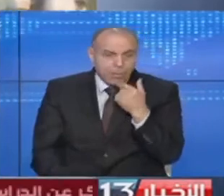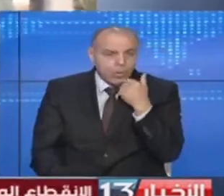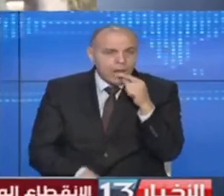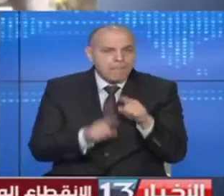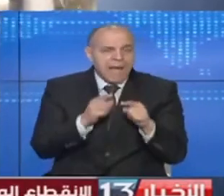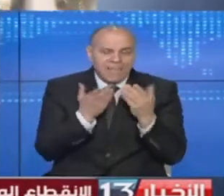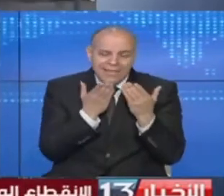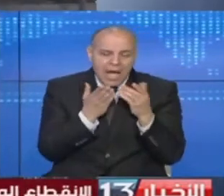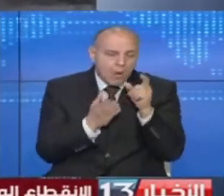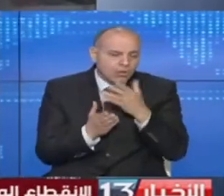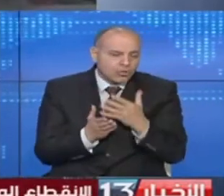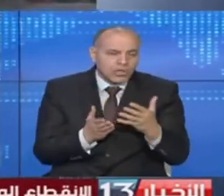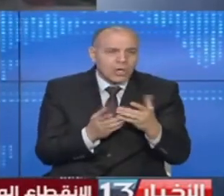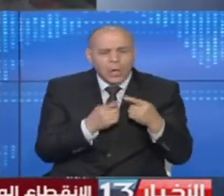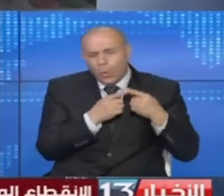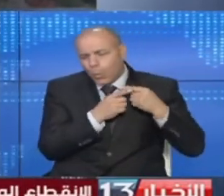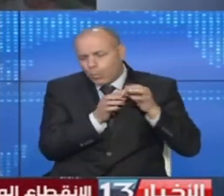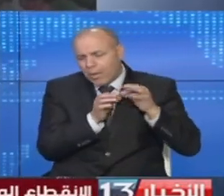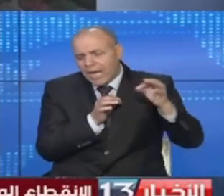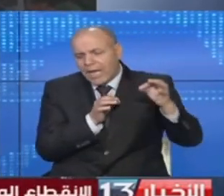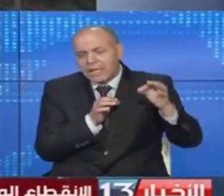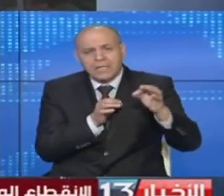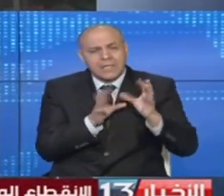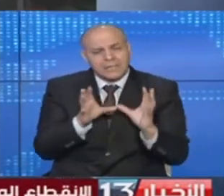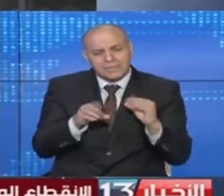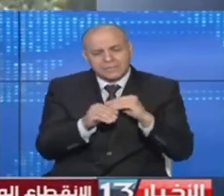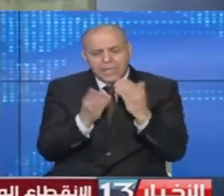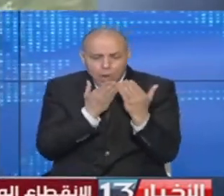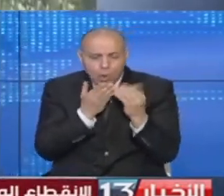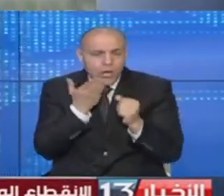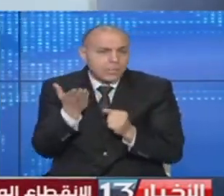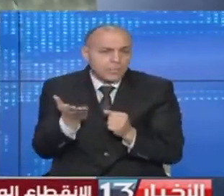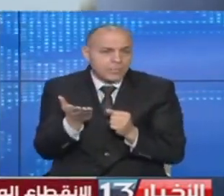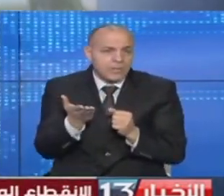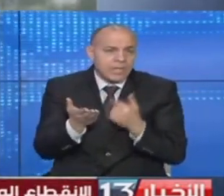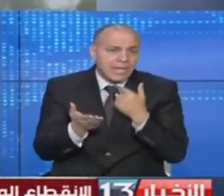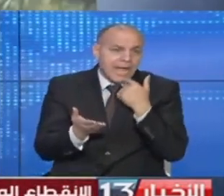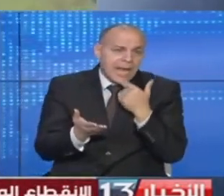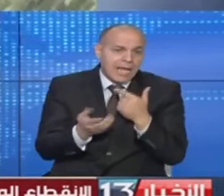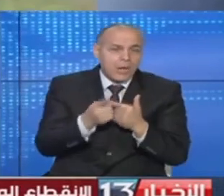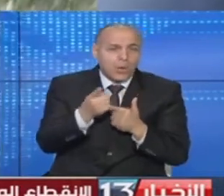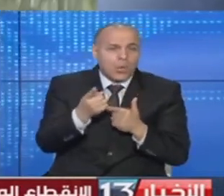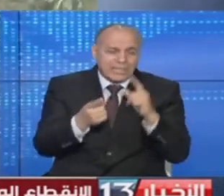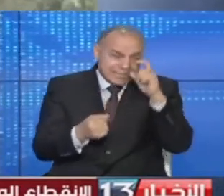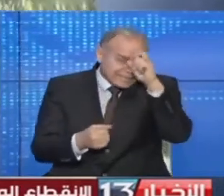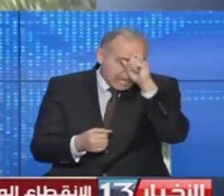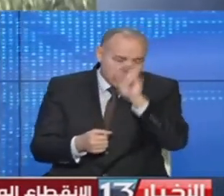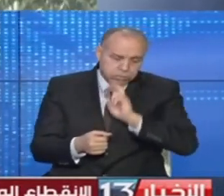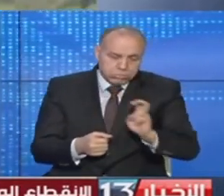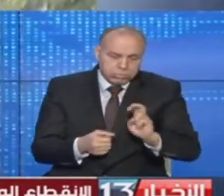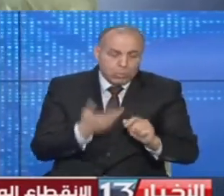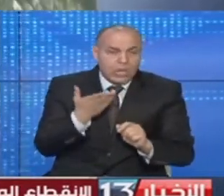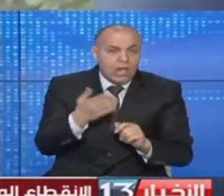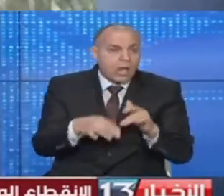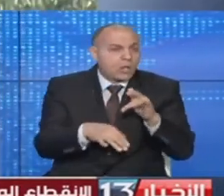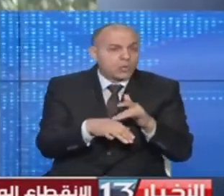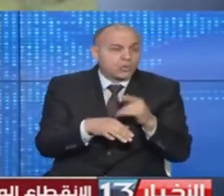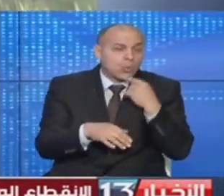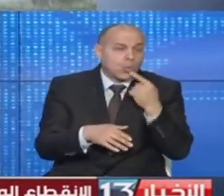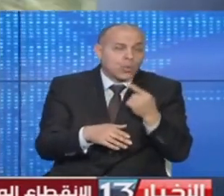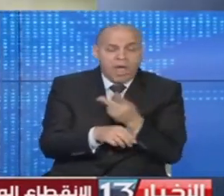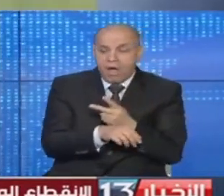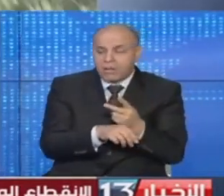بعض التلاميذ القاطنين بالأرياف إلى الالتحاق بمدارسهم في رحلات شاقة قد تعرضهم